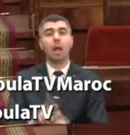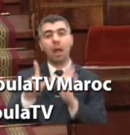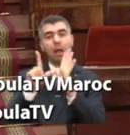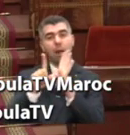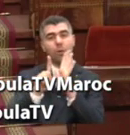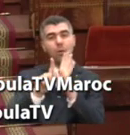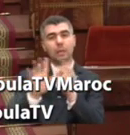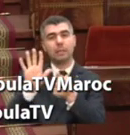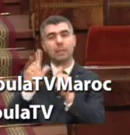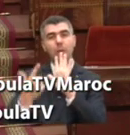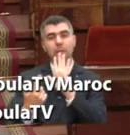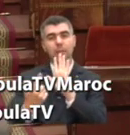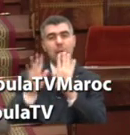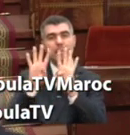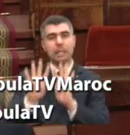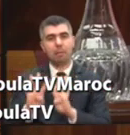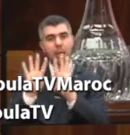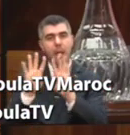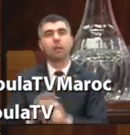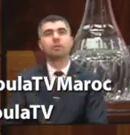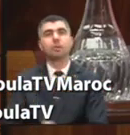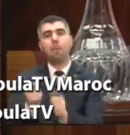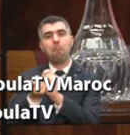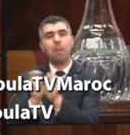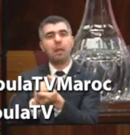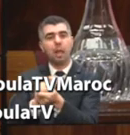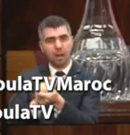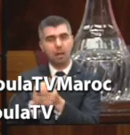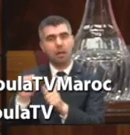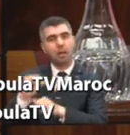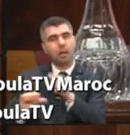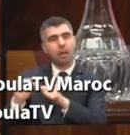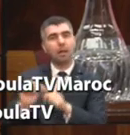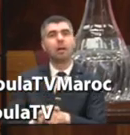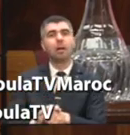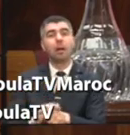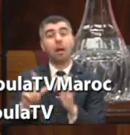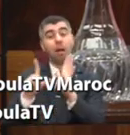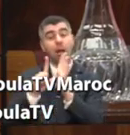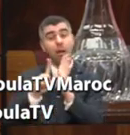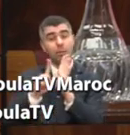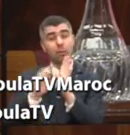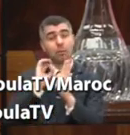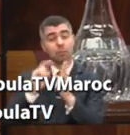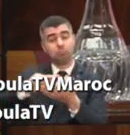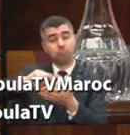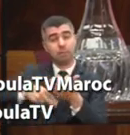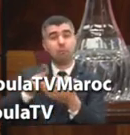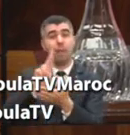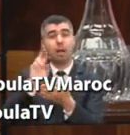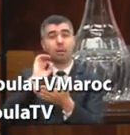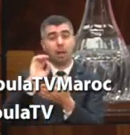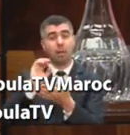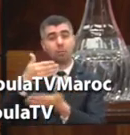رقم 76/18 يغير ويتمم بموجبه الملحق الأول من الظهير الشريف الصادر في 28 من جماد